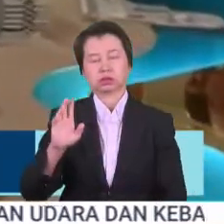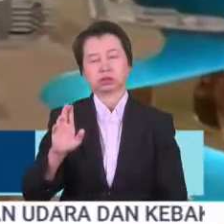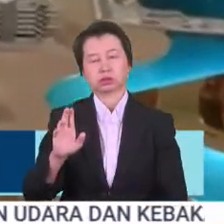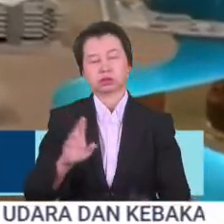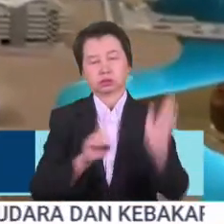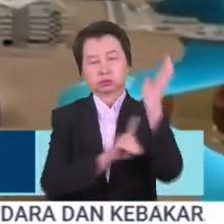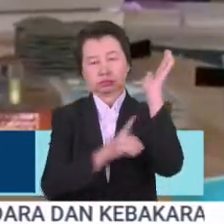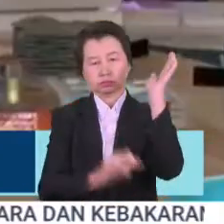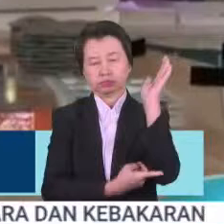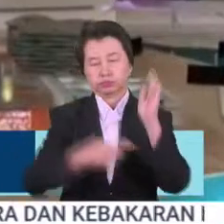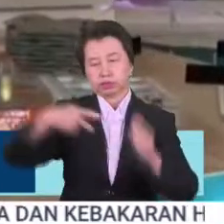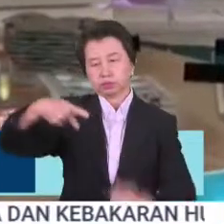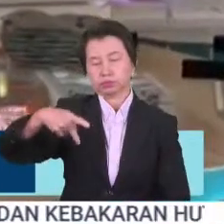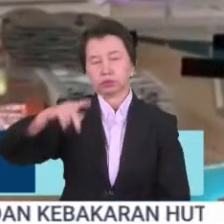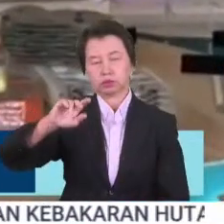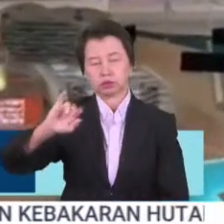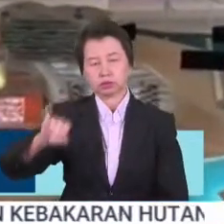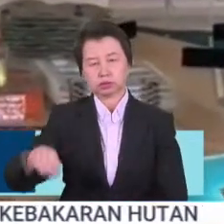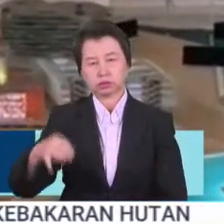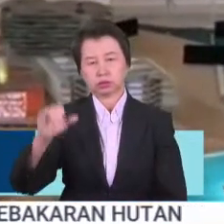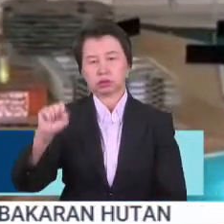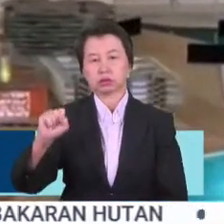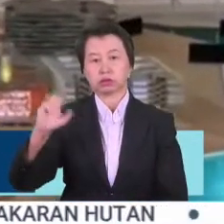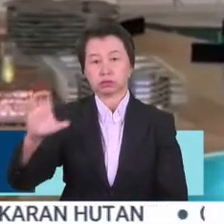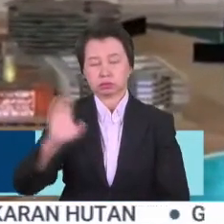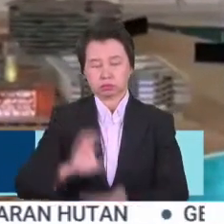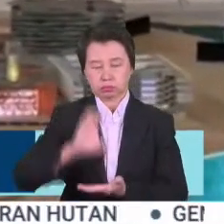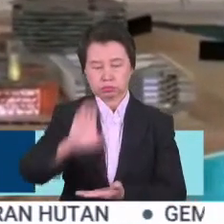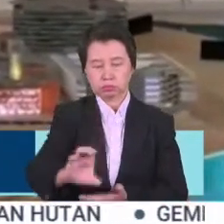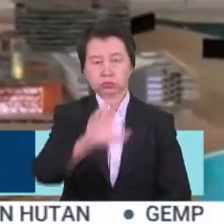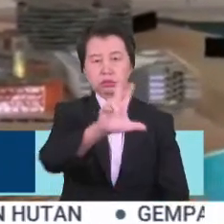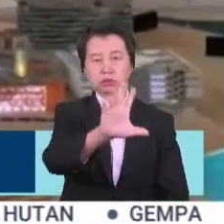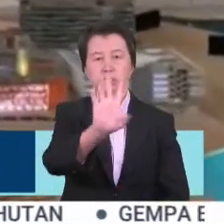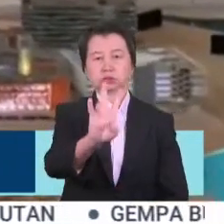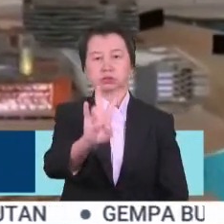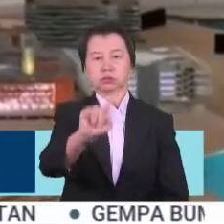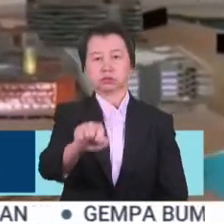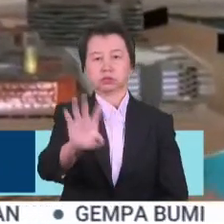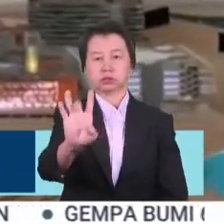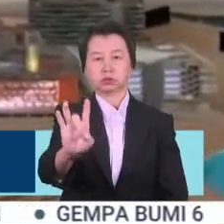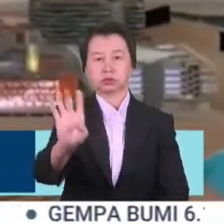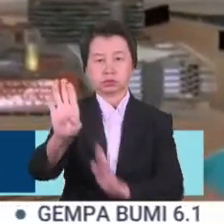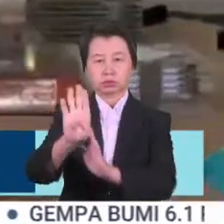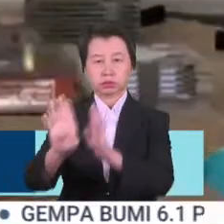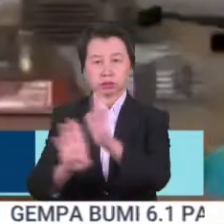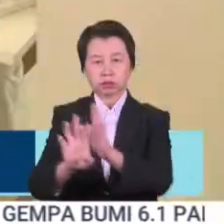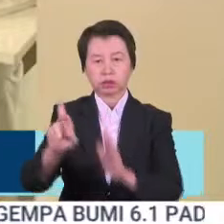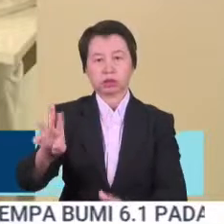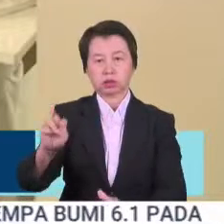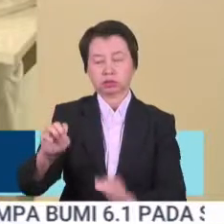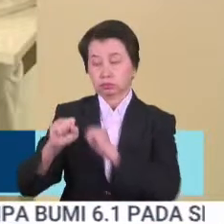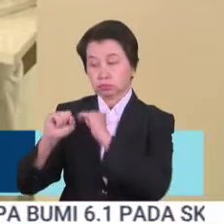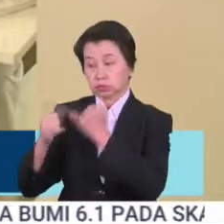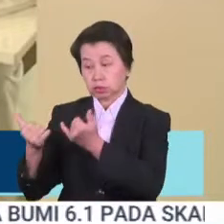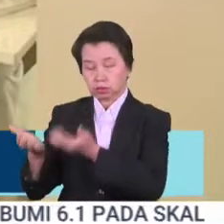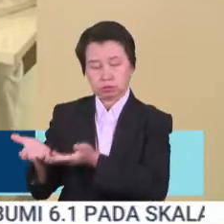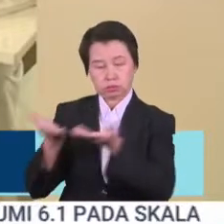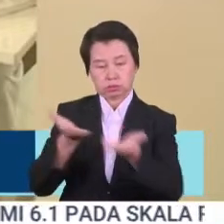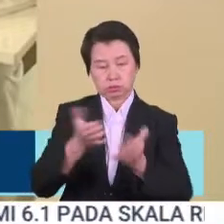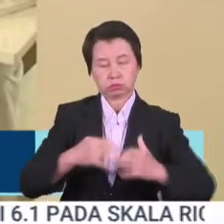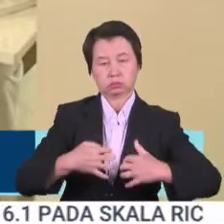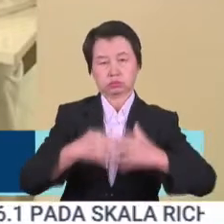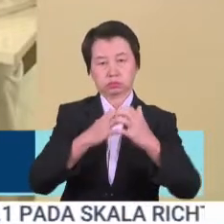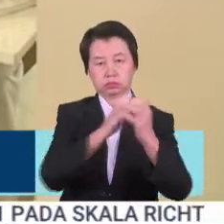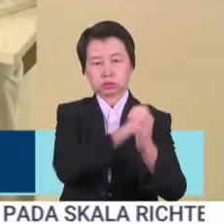Company PJSC Mazda yang akan melabur sehingga RM37.8 bilion. Syarikat itu bakal membangunkan projek